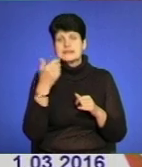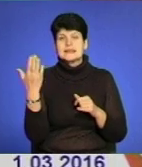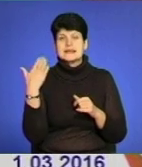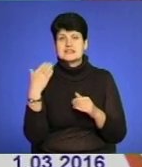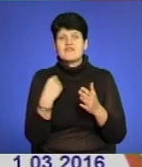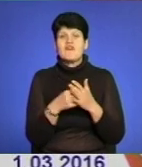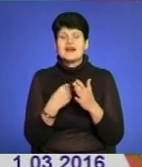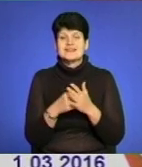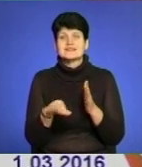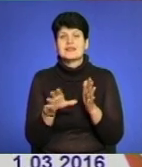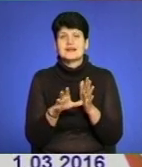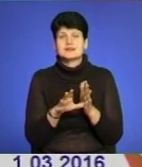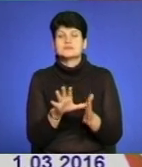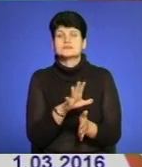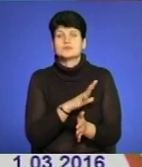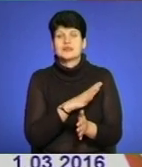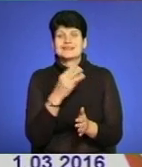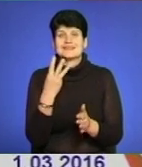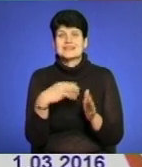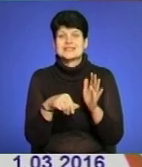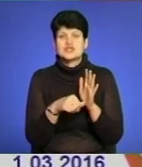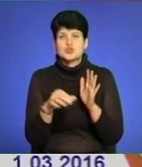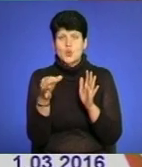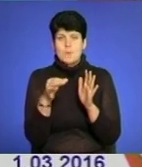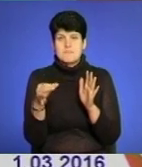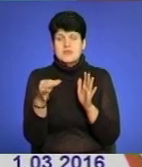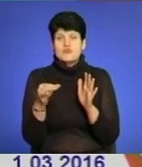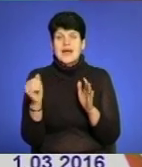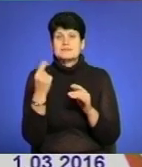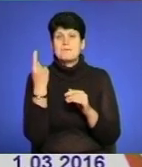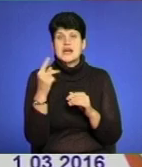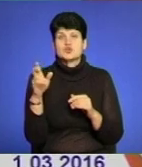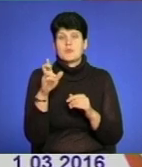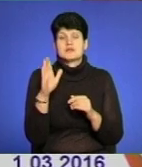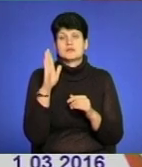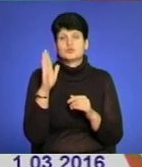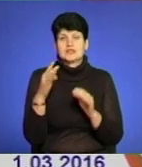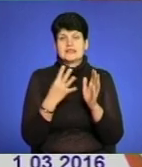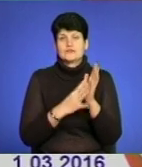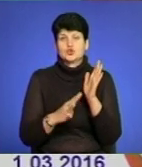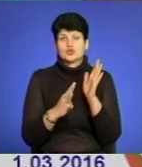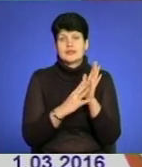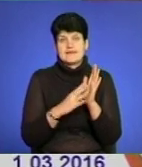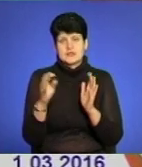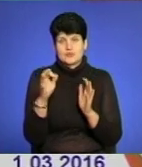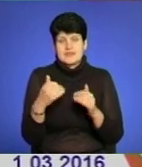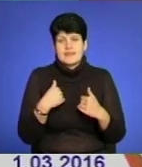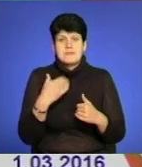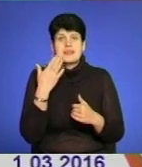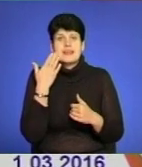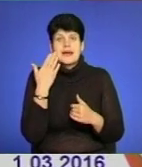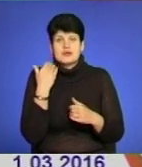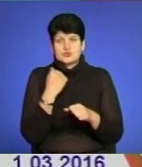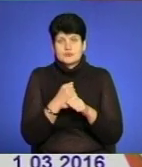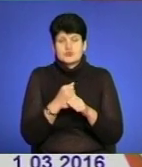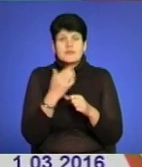вартість електроенергії становила 36 копійок, а з 1 березня вона вже буде становити 99 копійок. Тобто нам легше зробили, щоб